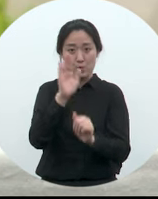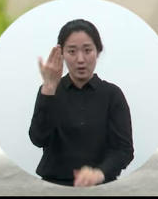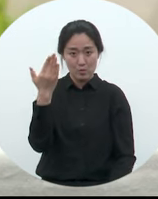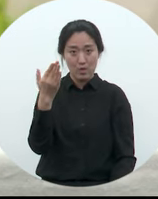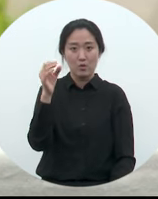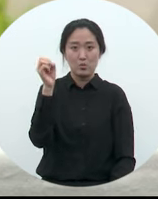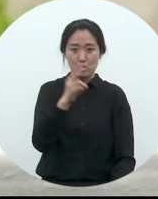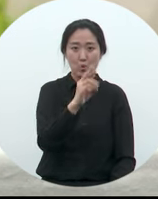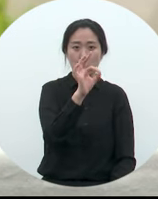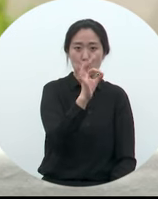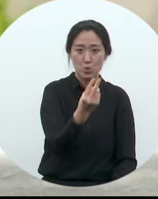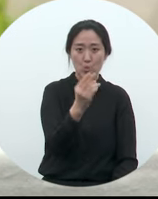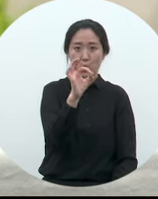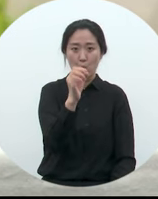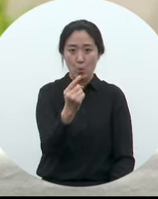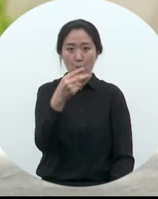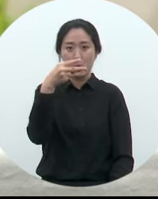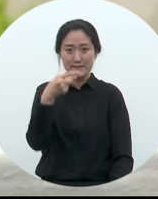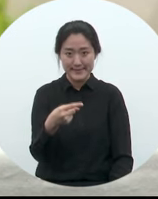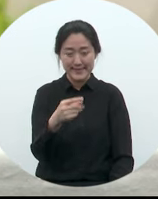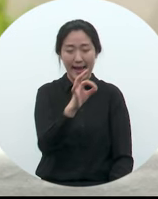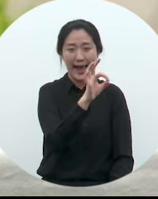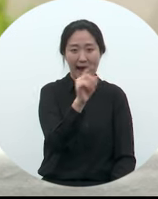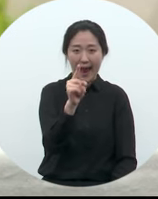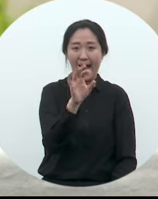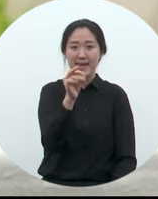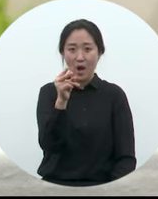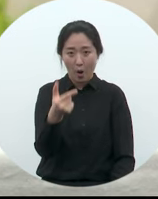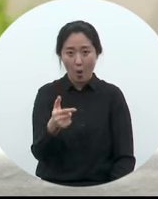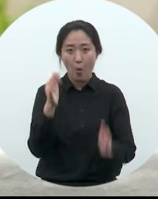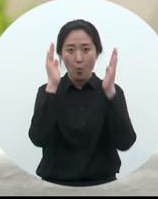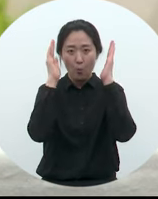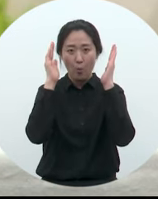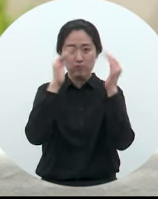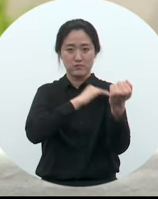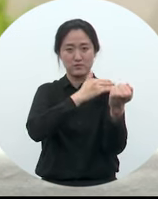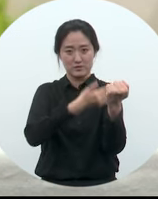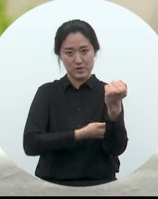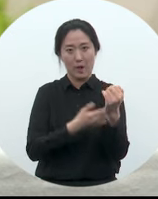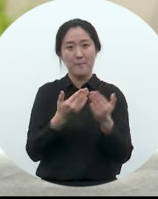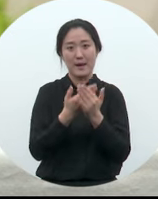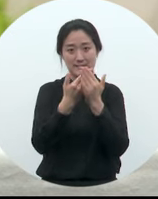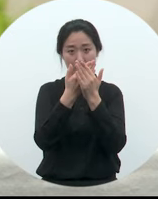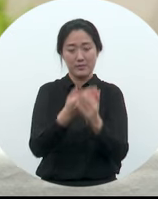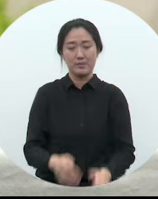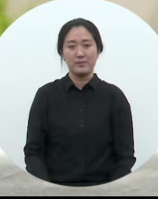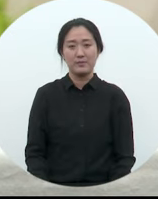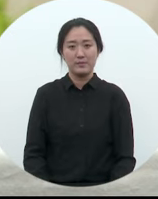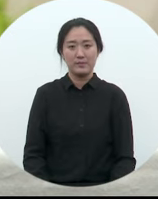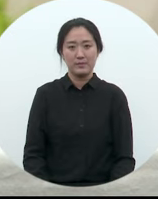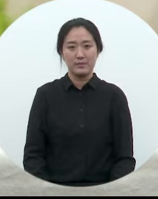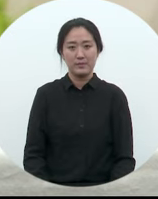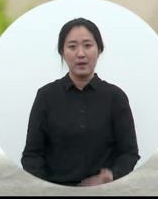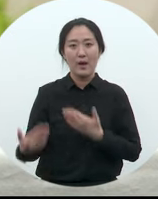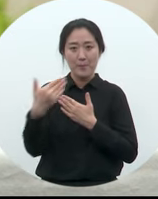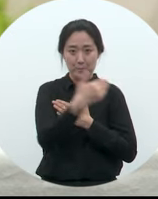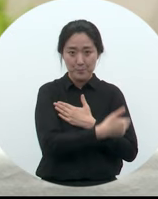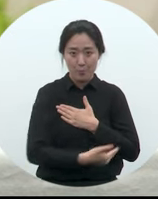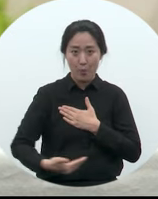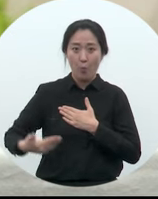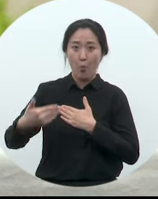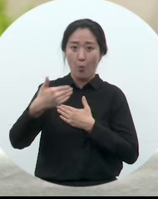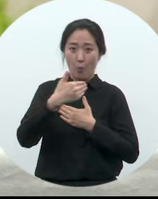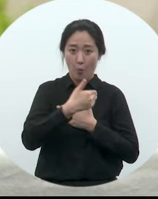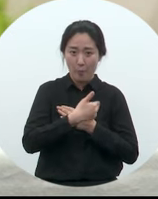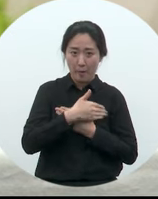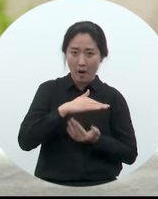되고요. 또 우유에는 요드나 아연 같은 것들이 많이 들어있기 때문에 학습 증진에도 도움이 됩니다. 또 우유는 우리